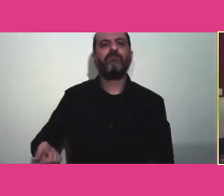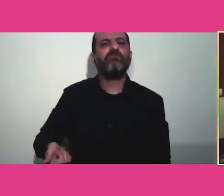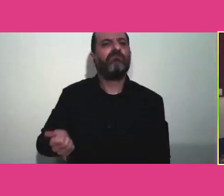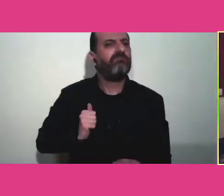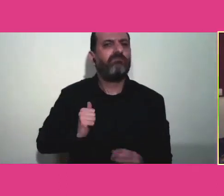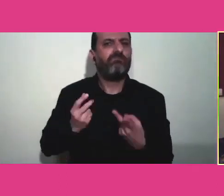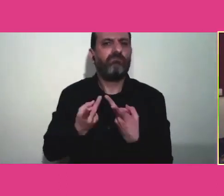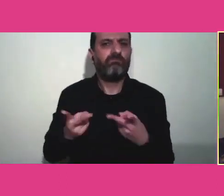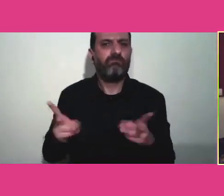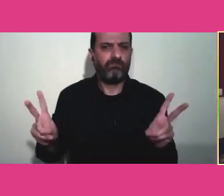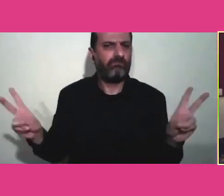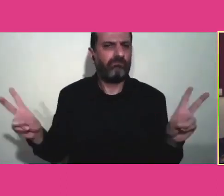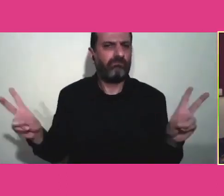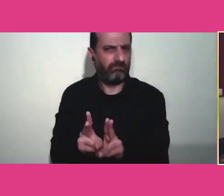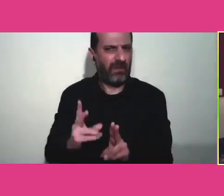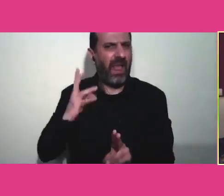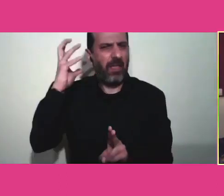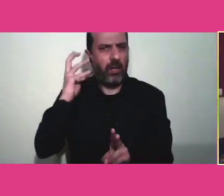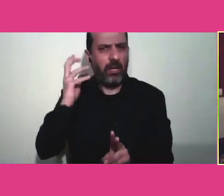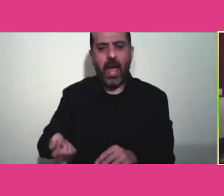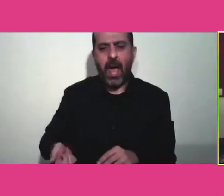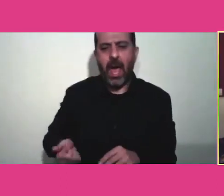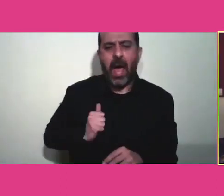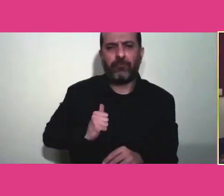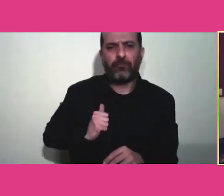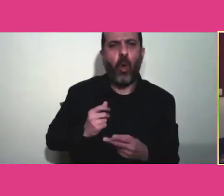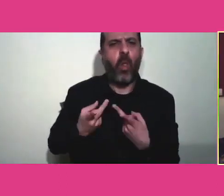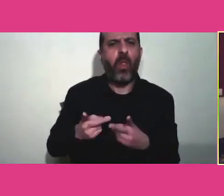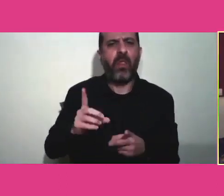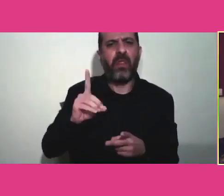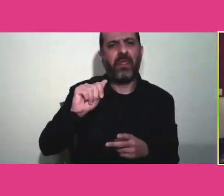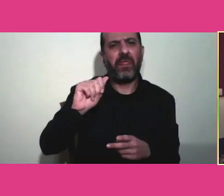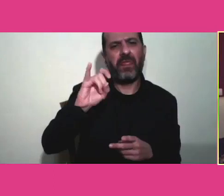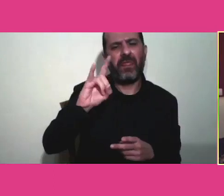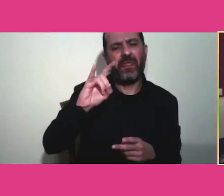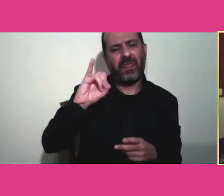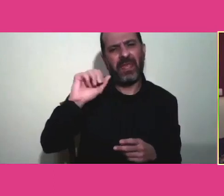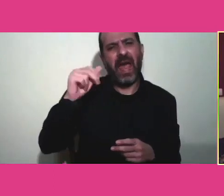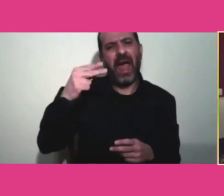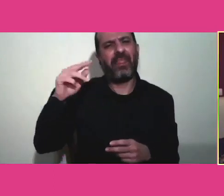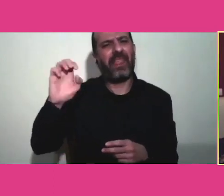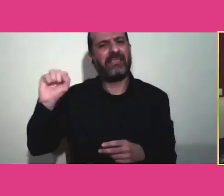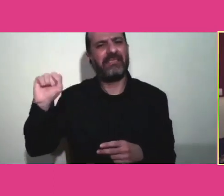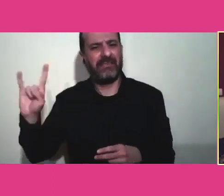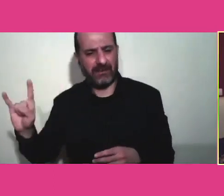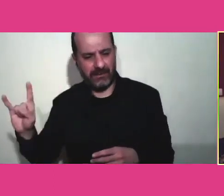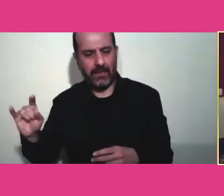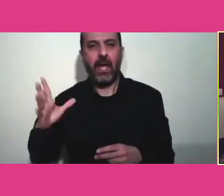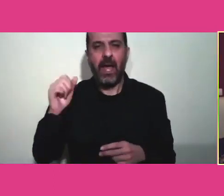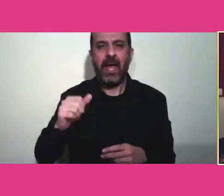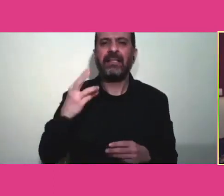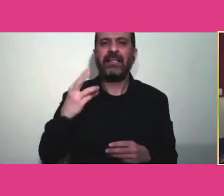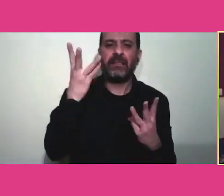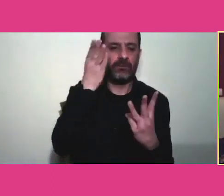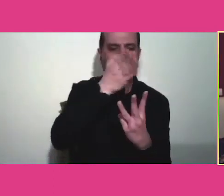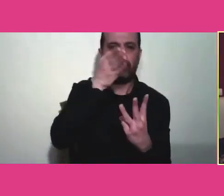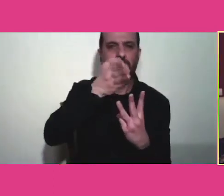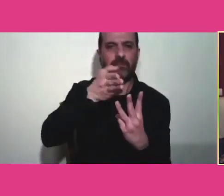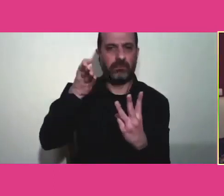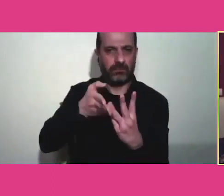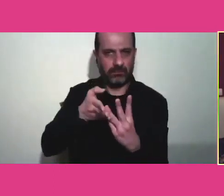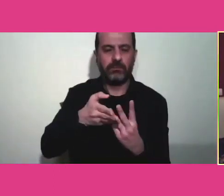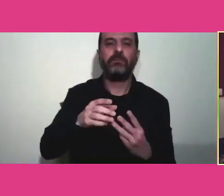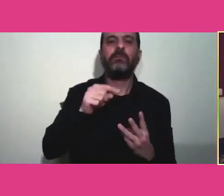αυτοδιάθεσης, λέει εν συντόμως, περιγράφει ότι το ανθρώπινο κίνητρο και η ολοκλήρωση συνδέονται με 3 τομείς. Αυτοί οι 3 τομείς είναι οι